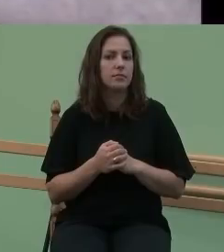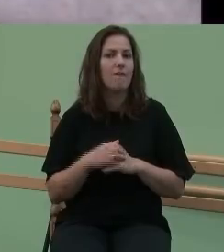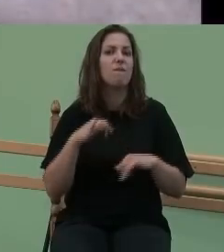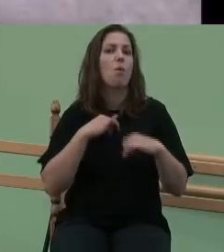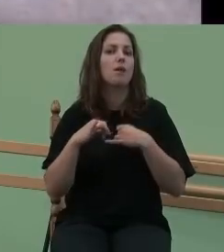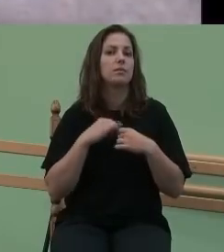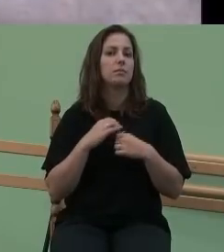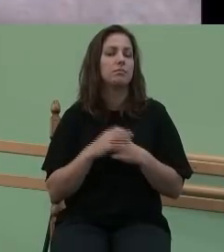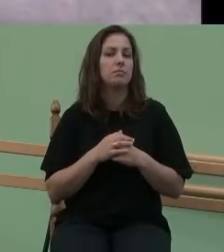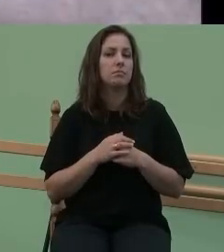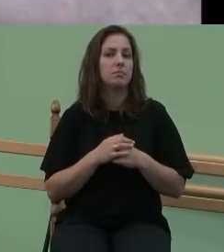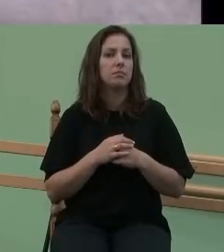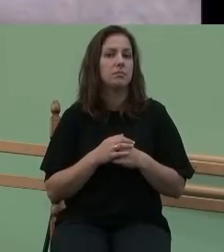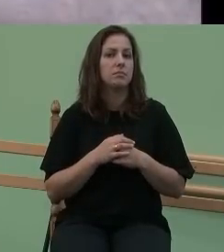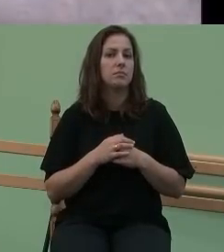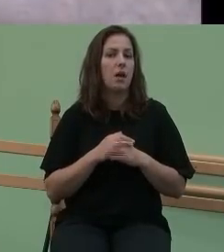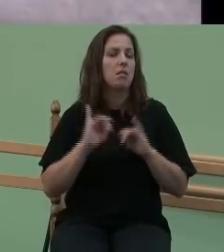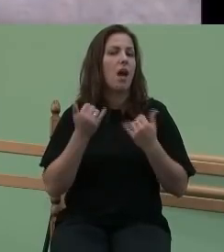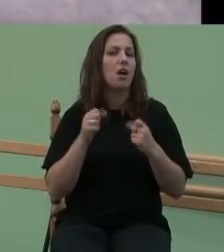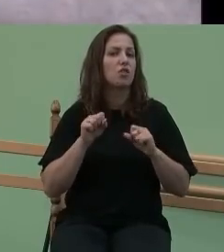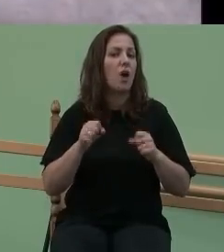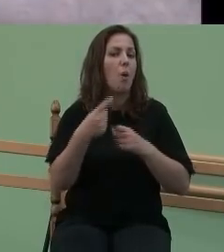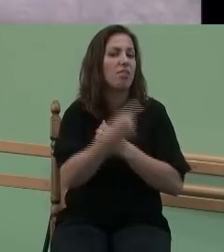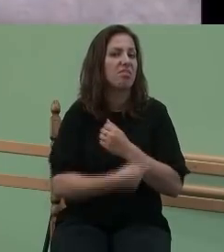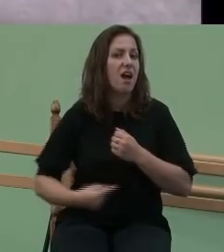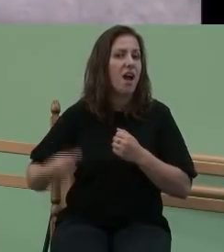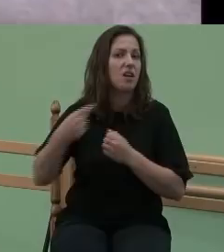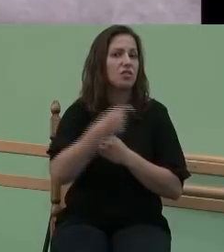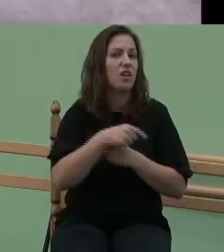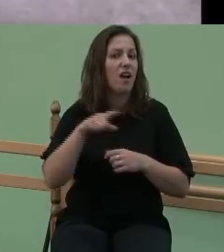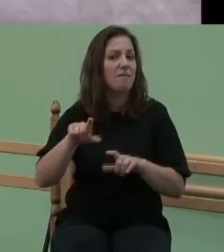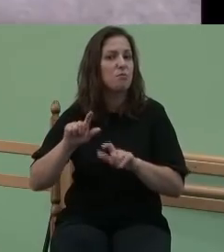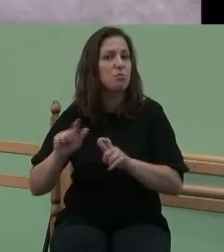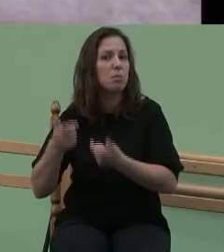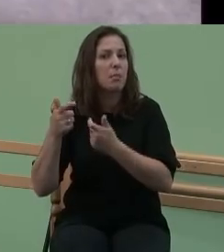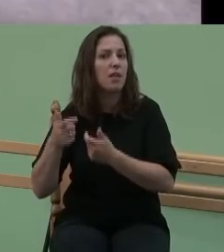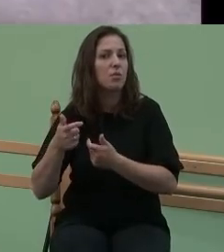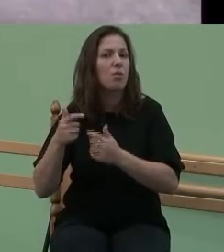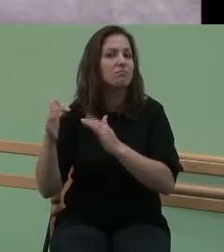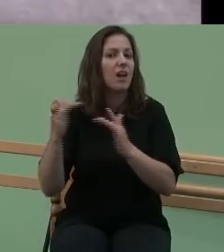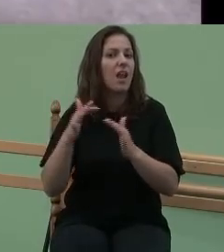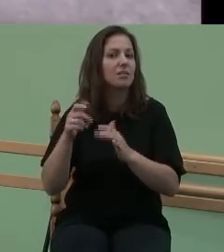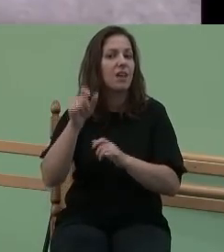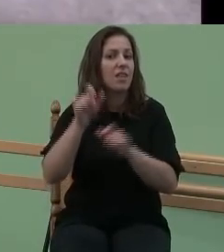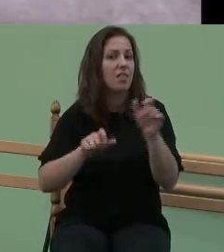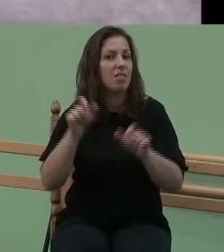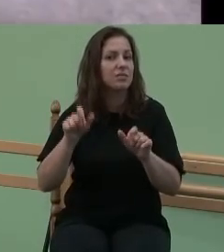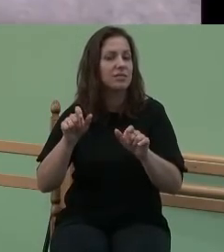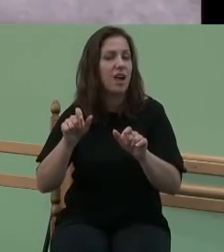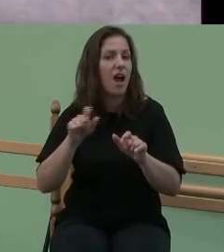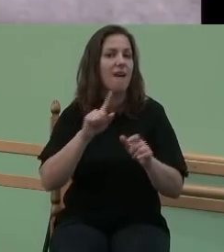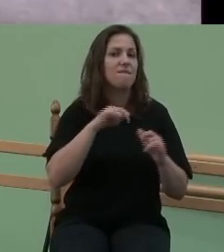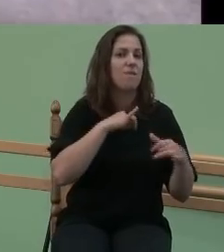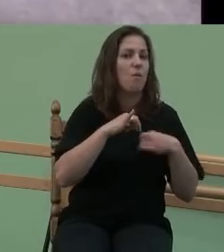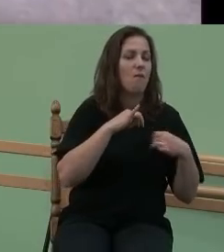władza. Jak działa tarcza w wypadku relacji jednostka-władza?